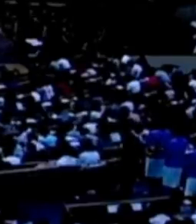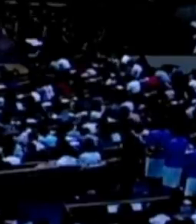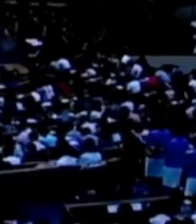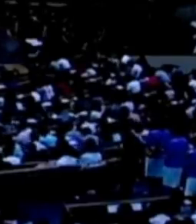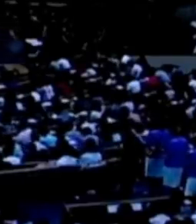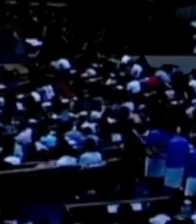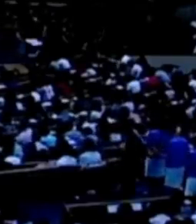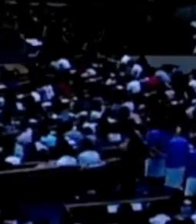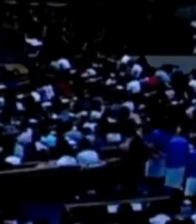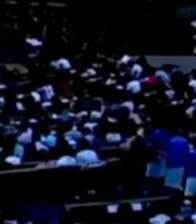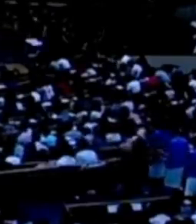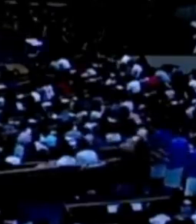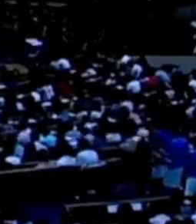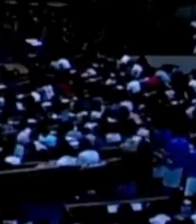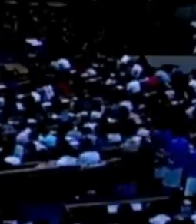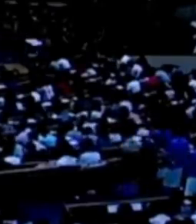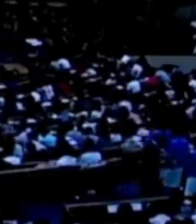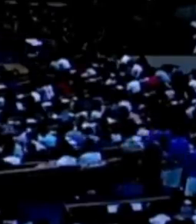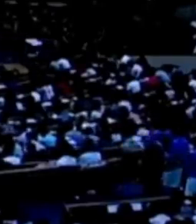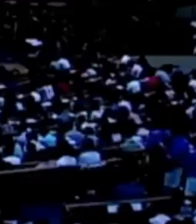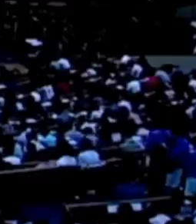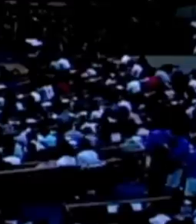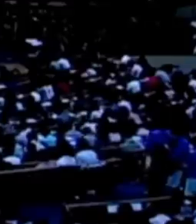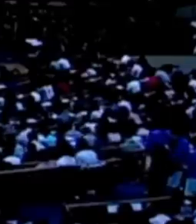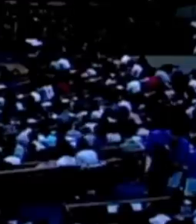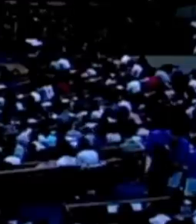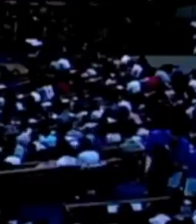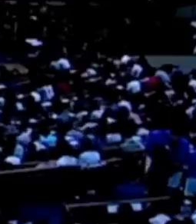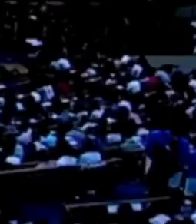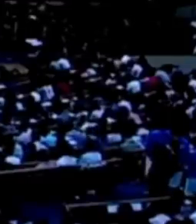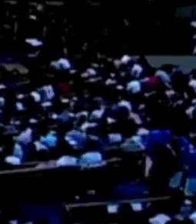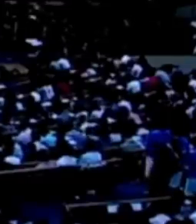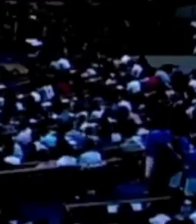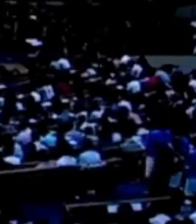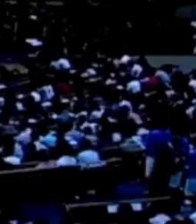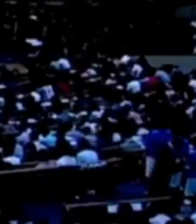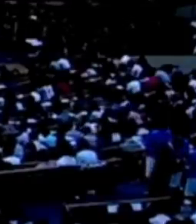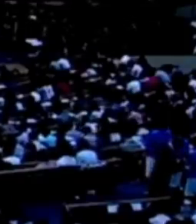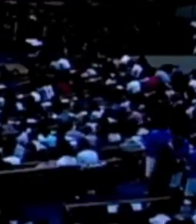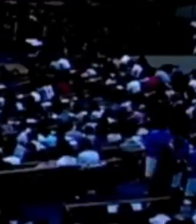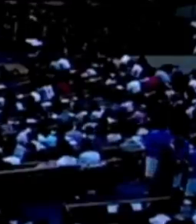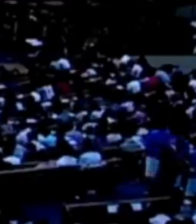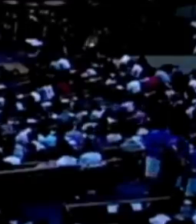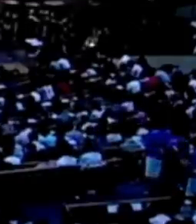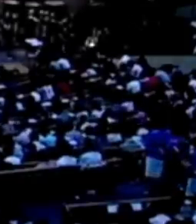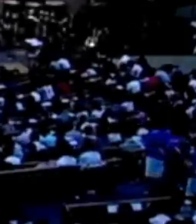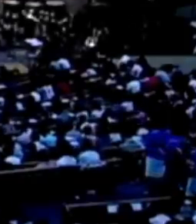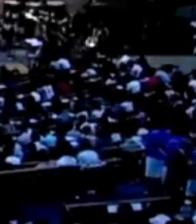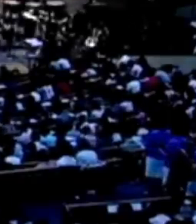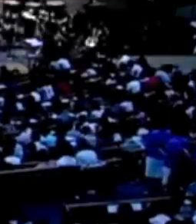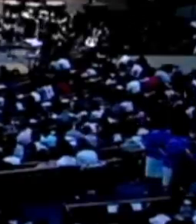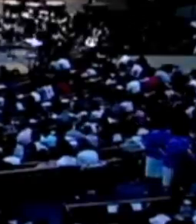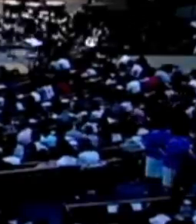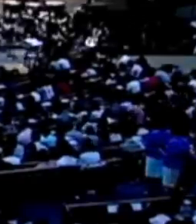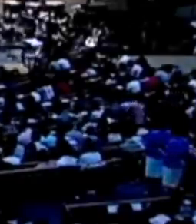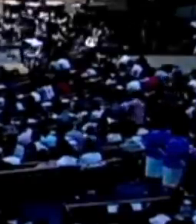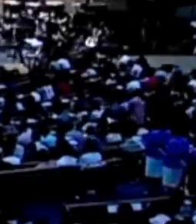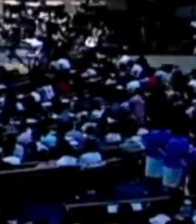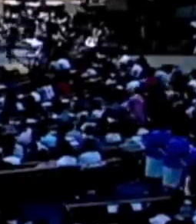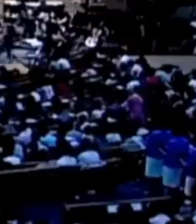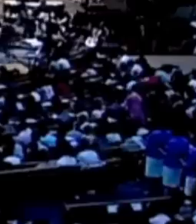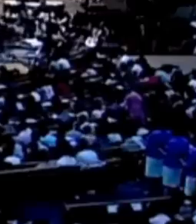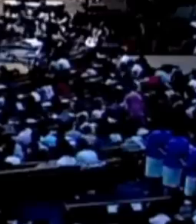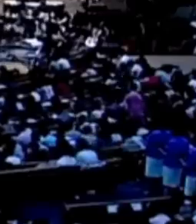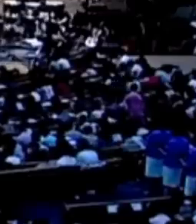1 그대로 주님 사로 잡아 주셨습니다 사용하는 소들이 그 안에 마음에 깊고 3주의 위하여